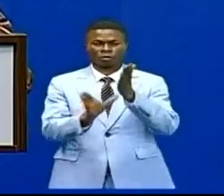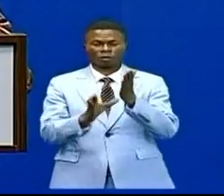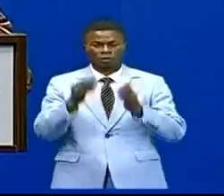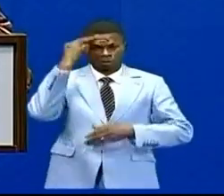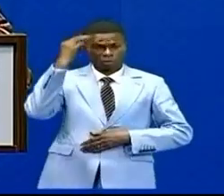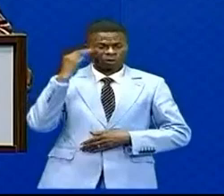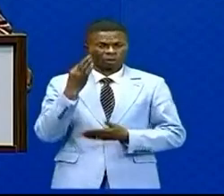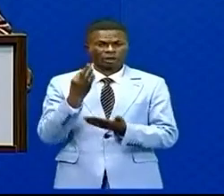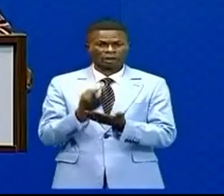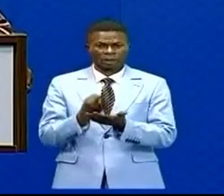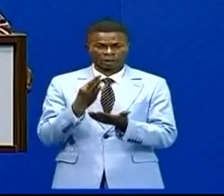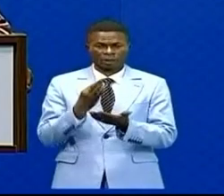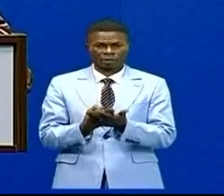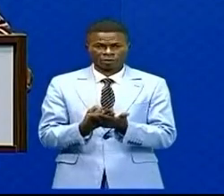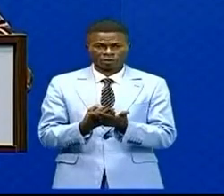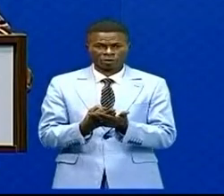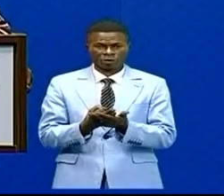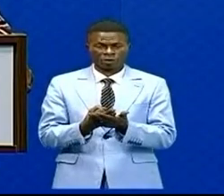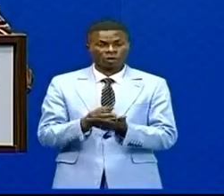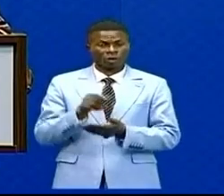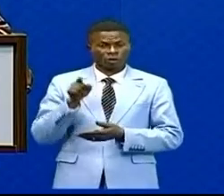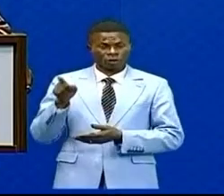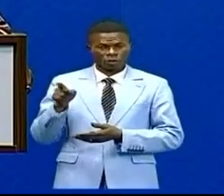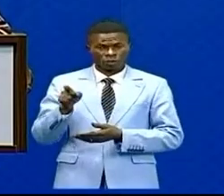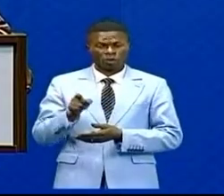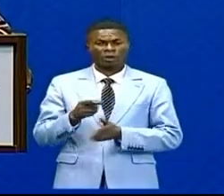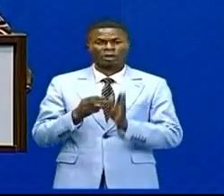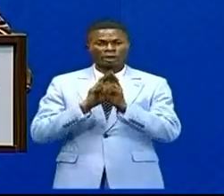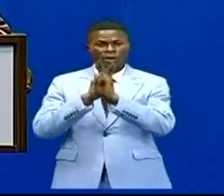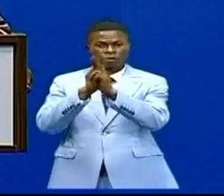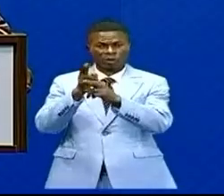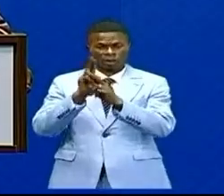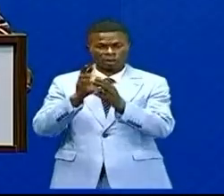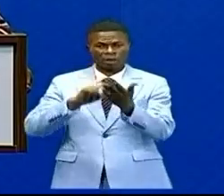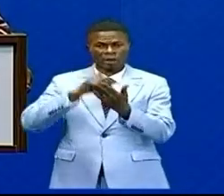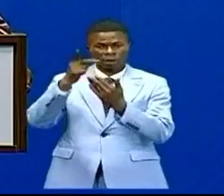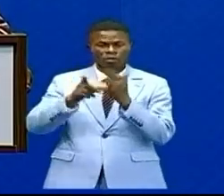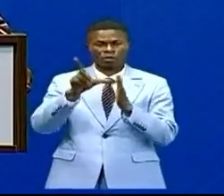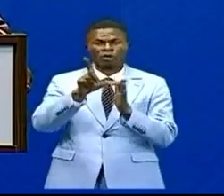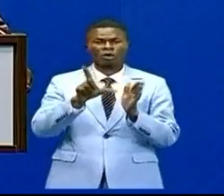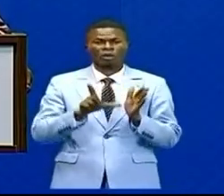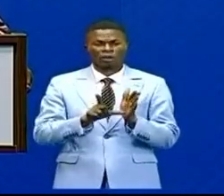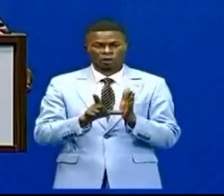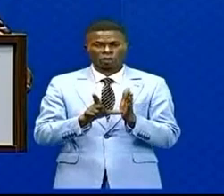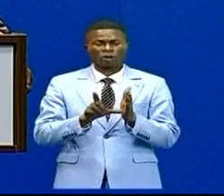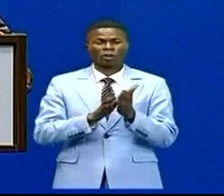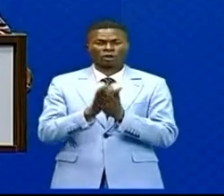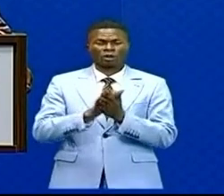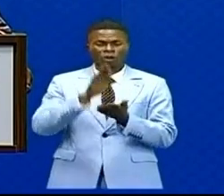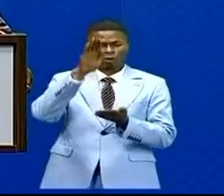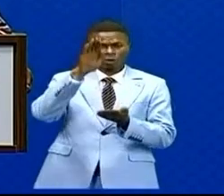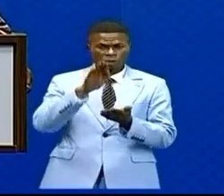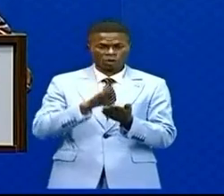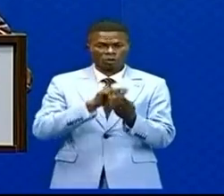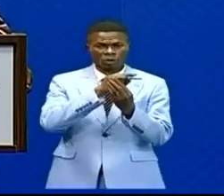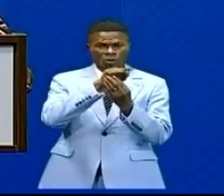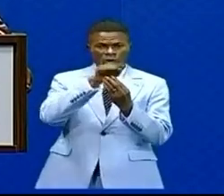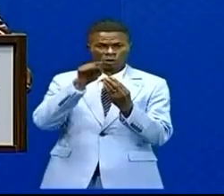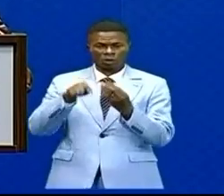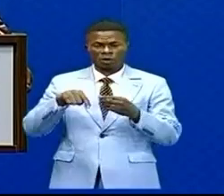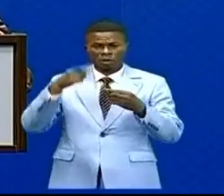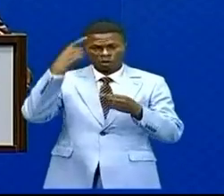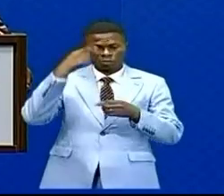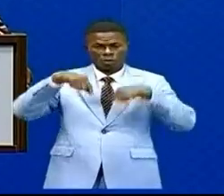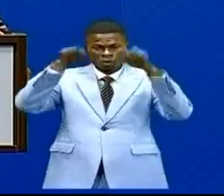des Finances a, quant à elle, présenté le projet de loi portant reddition des comptes pour